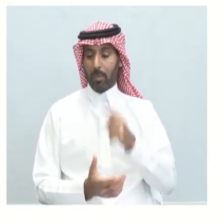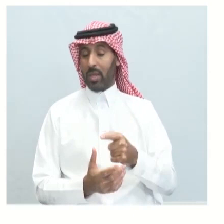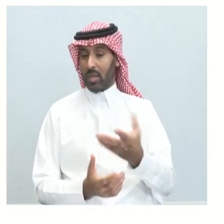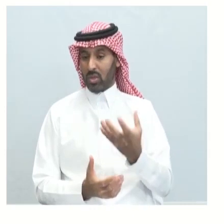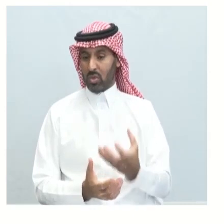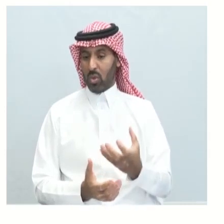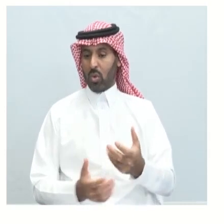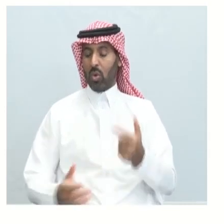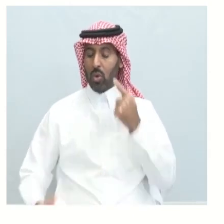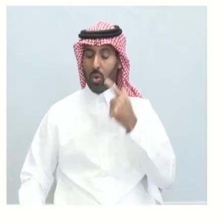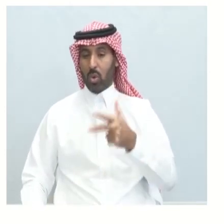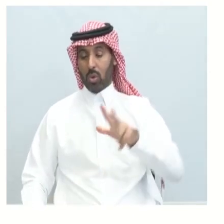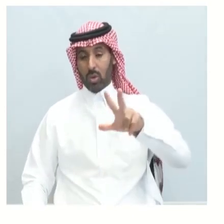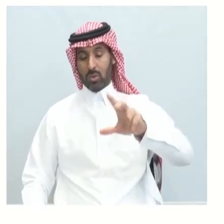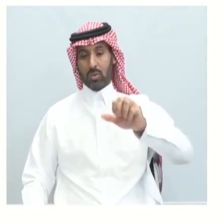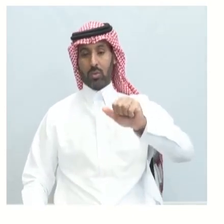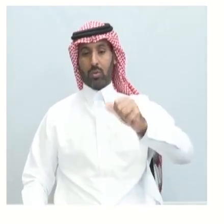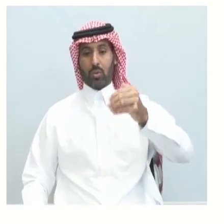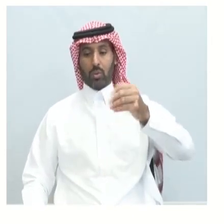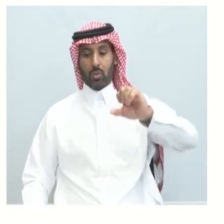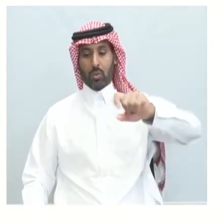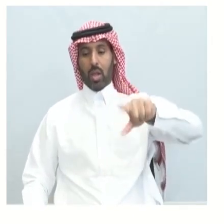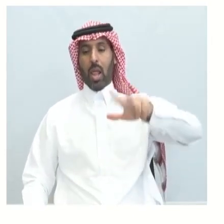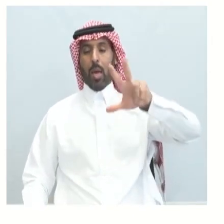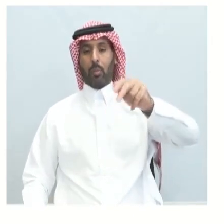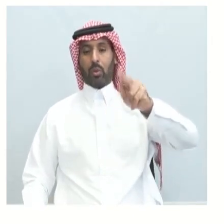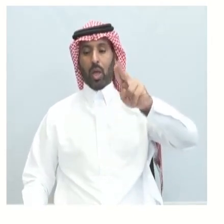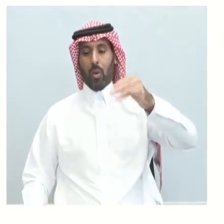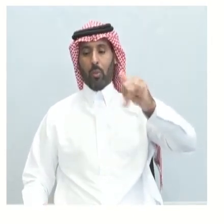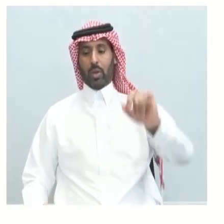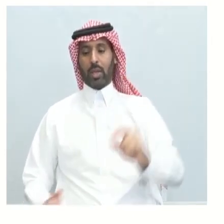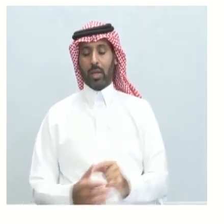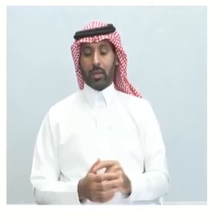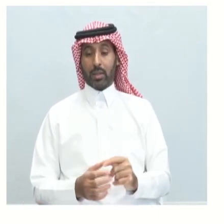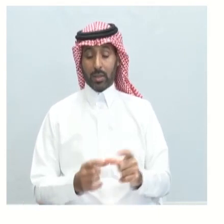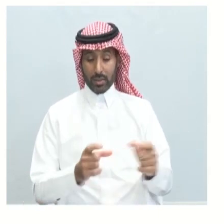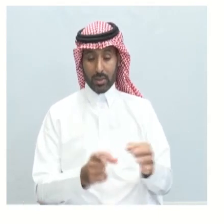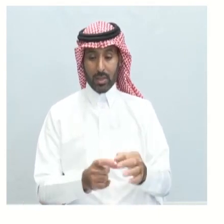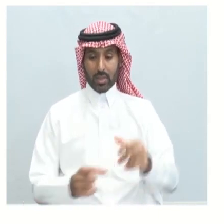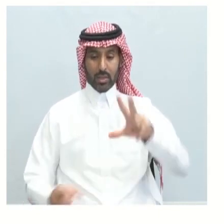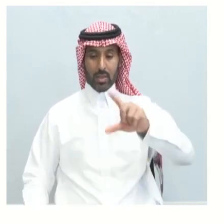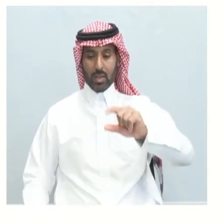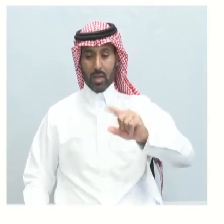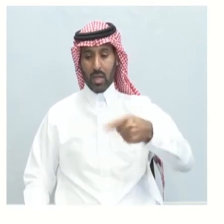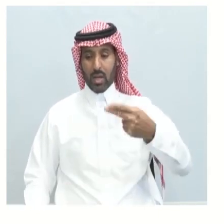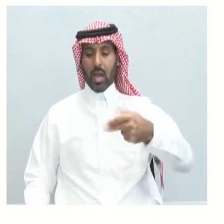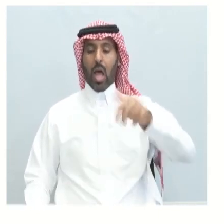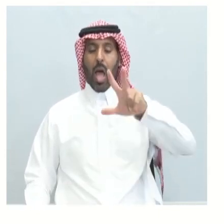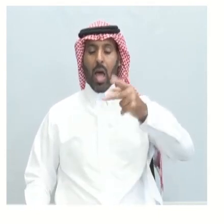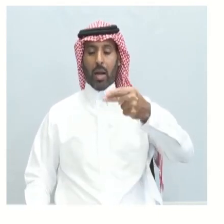بالصخور المتحوله والدرع العربي اعزائي الطلبه غني